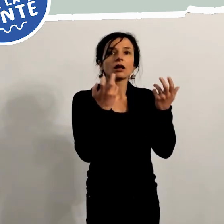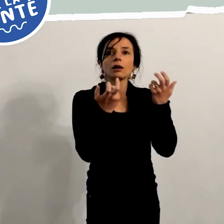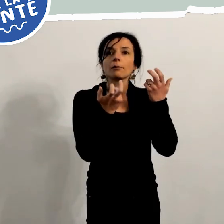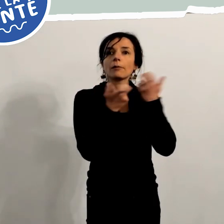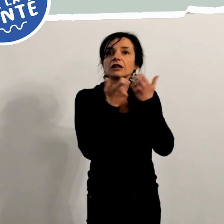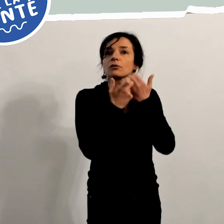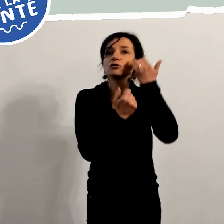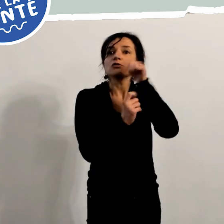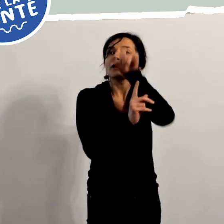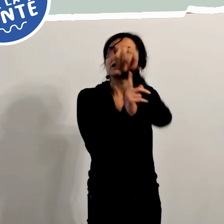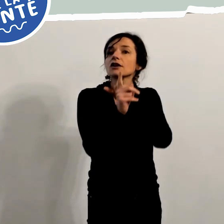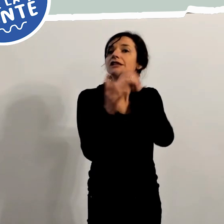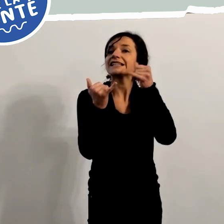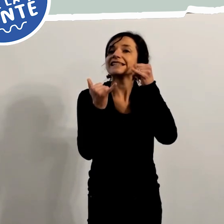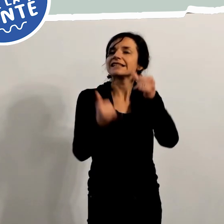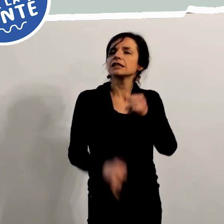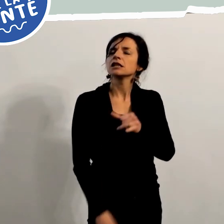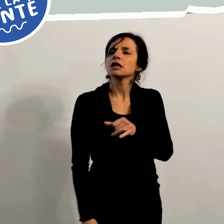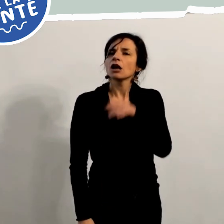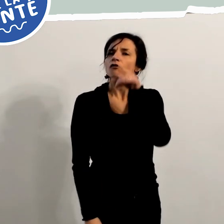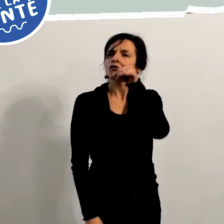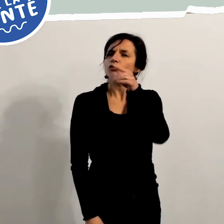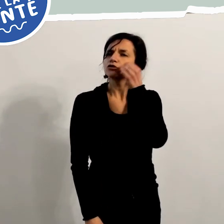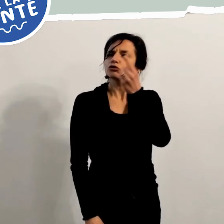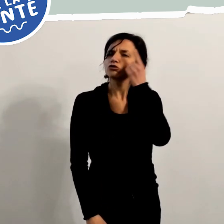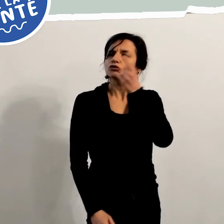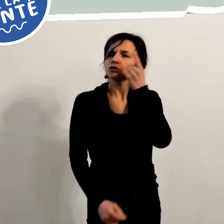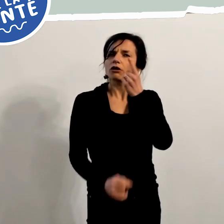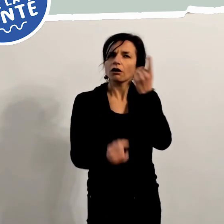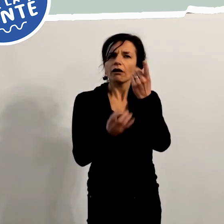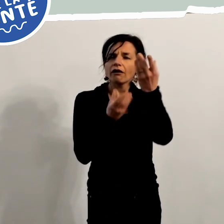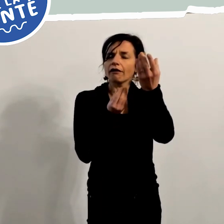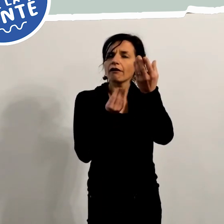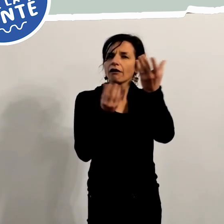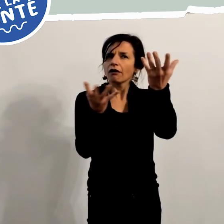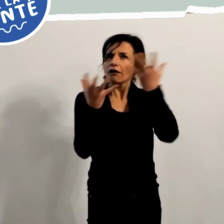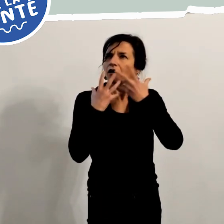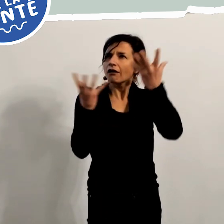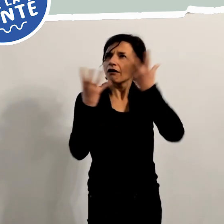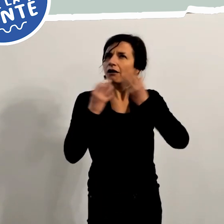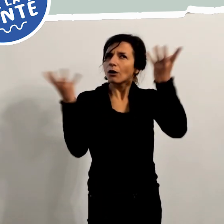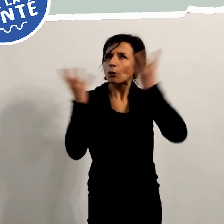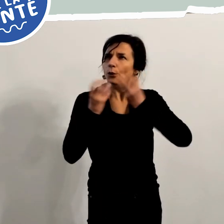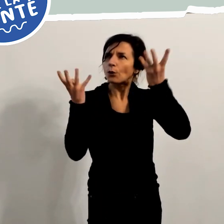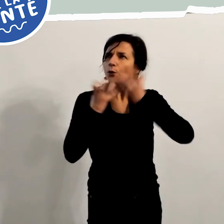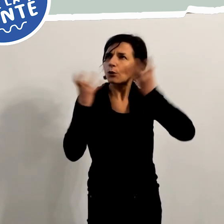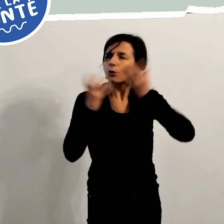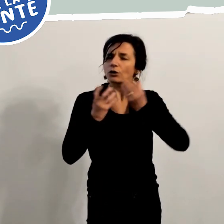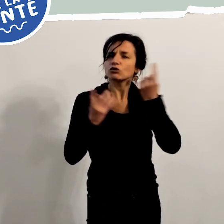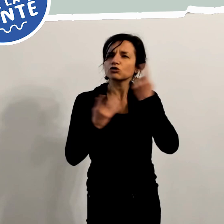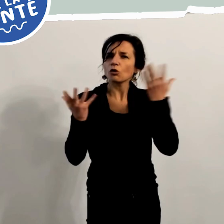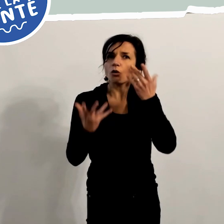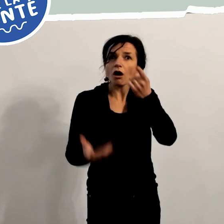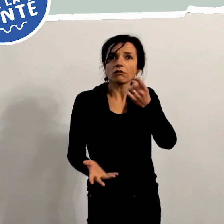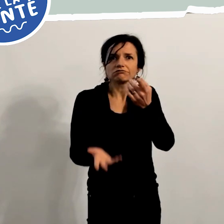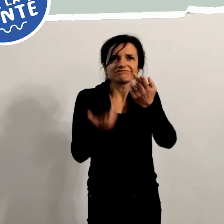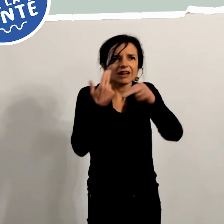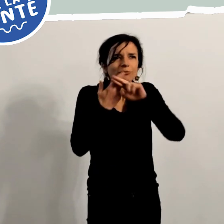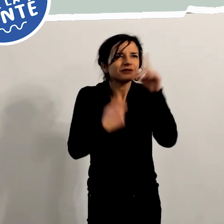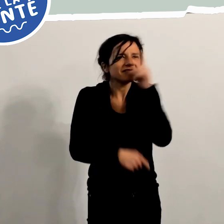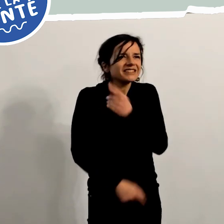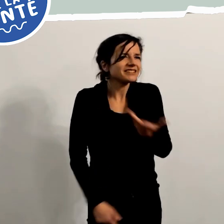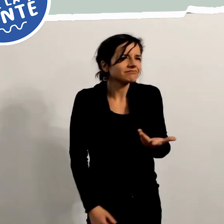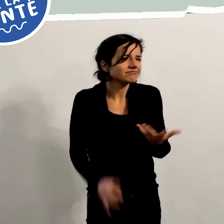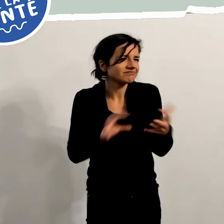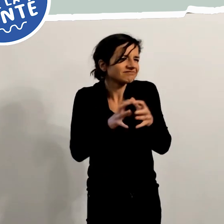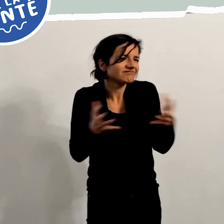quelqu'un parmi vous et je lui pose la question à quoi vous êtes exposé, vous serez bien incapable de... Et c'est vrai que c'est très